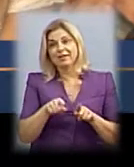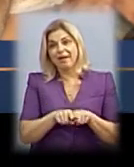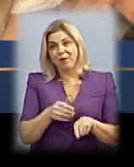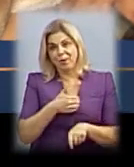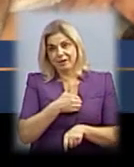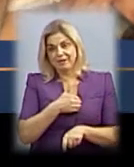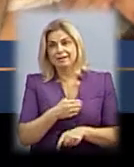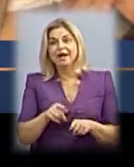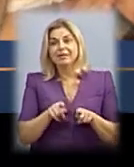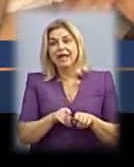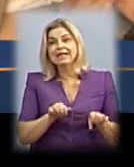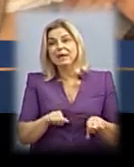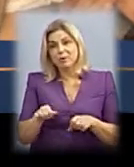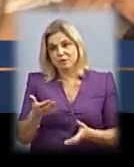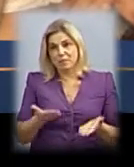Такі здібності, можливо,